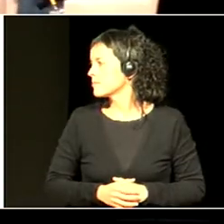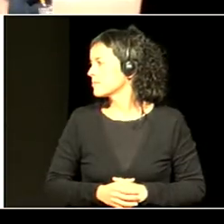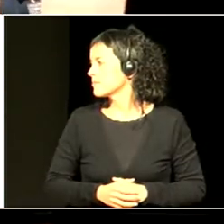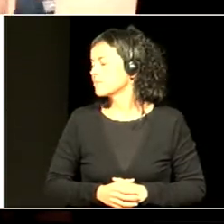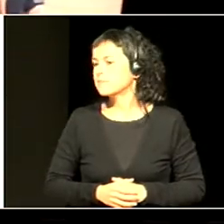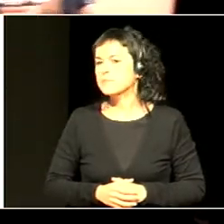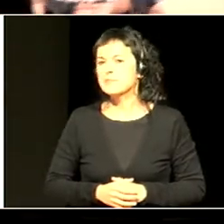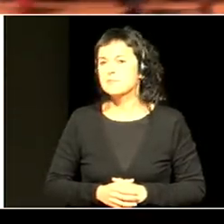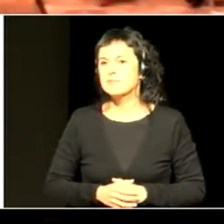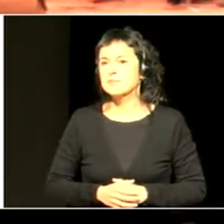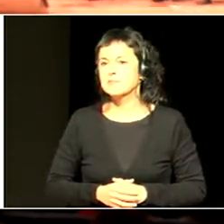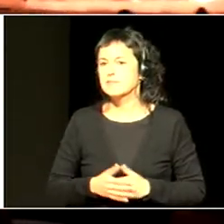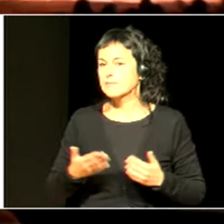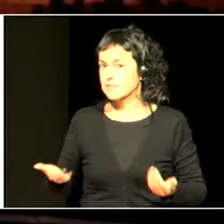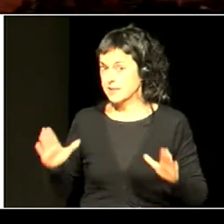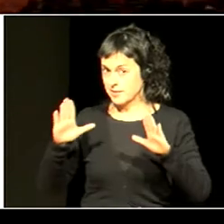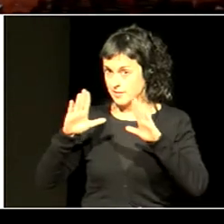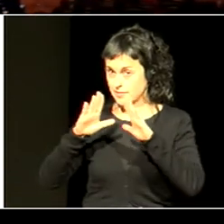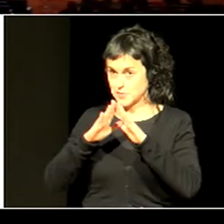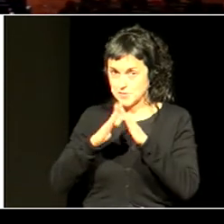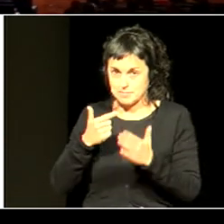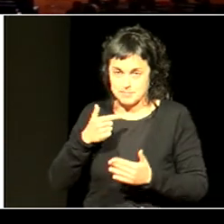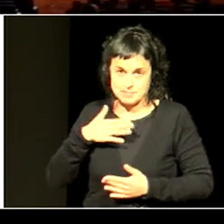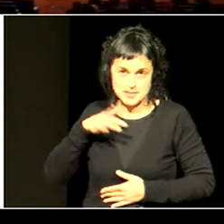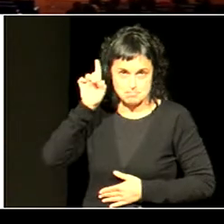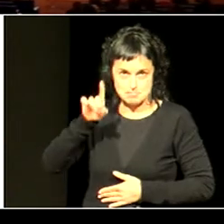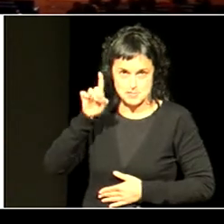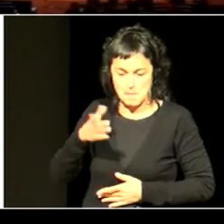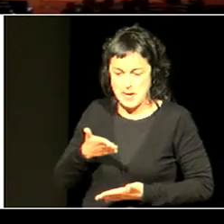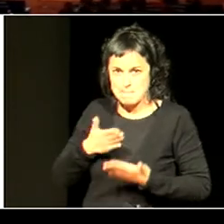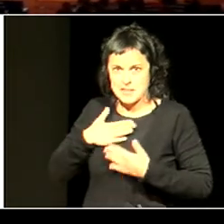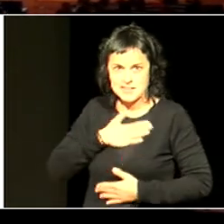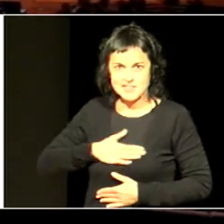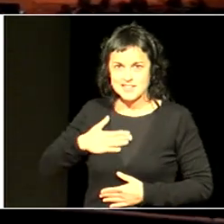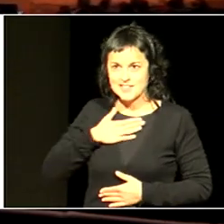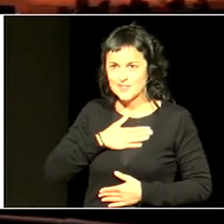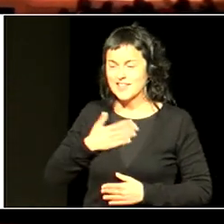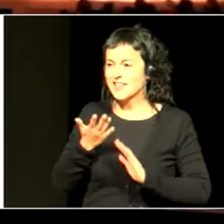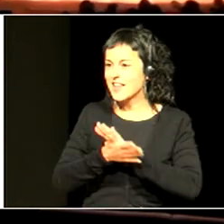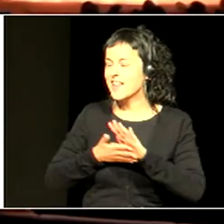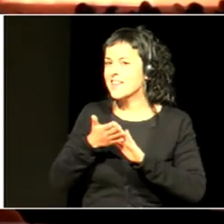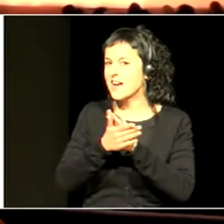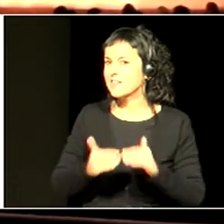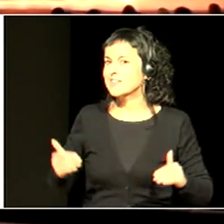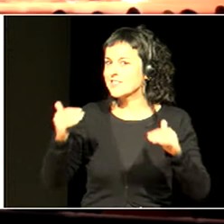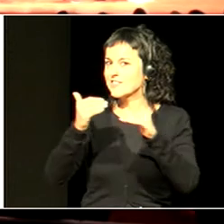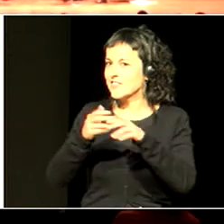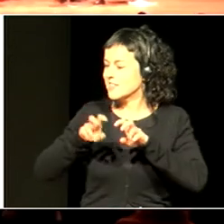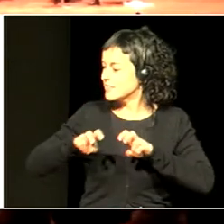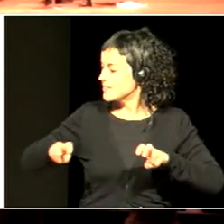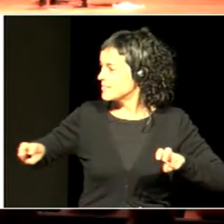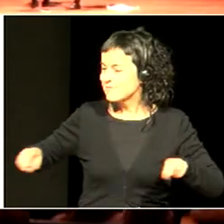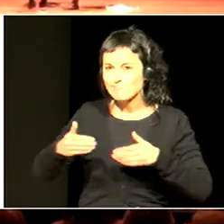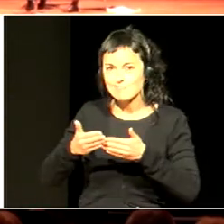Eta feminista eta maistra batentzat, plazer bat da, eta opari bat, berdintasunez hitz egiteko ireki dugun solasaldi hau